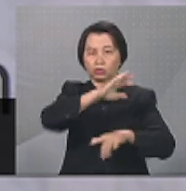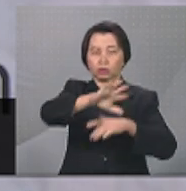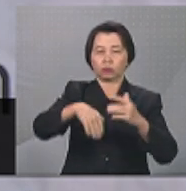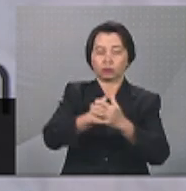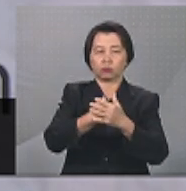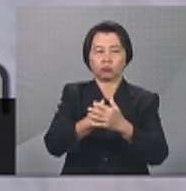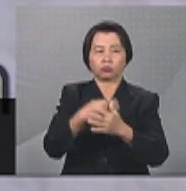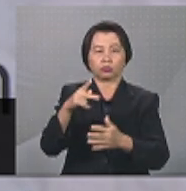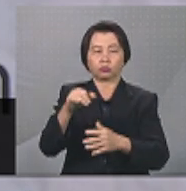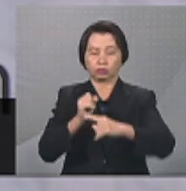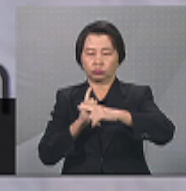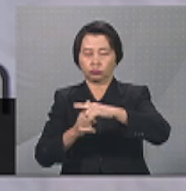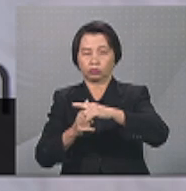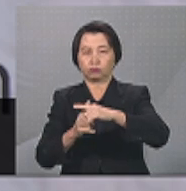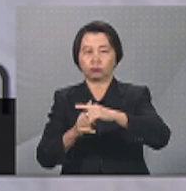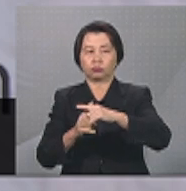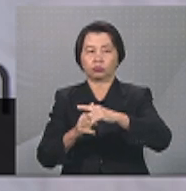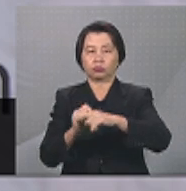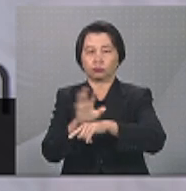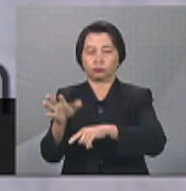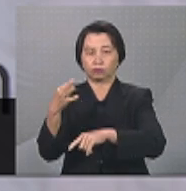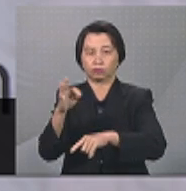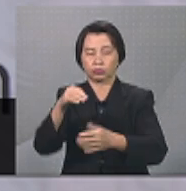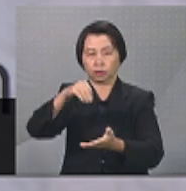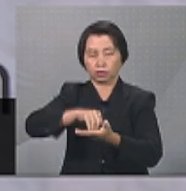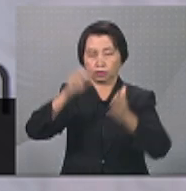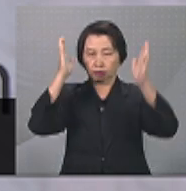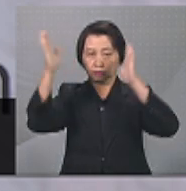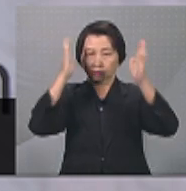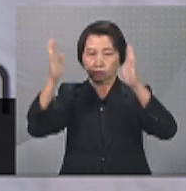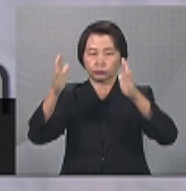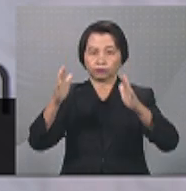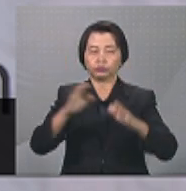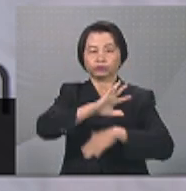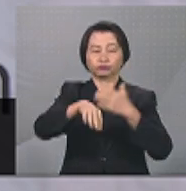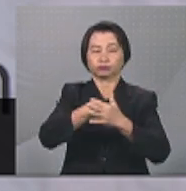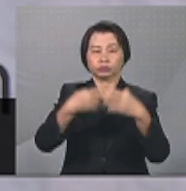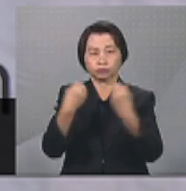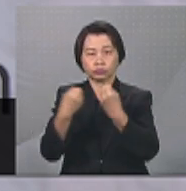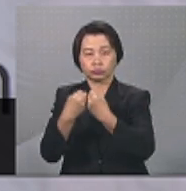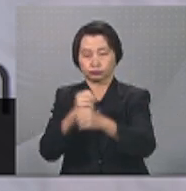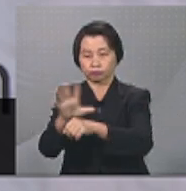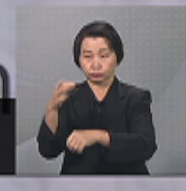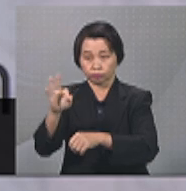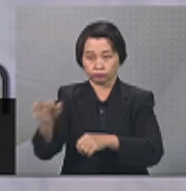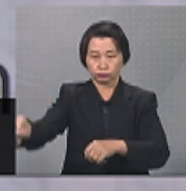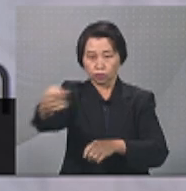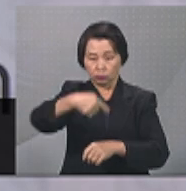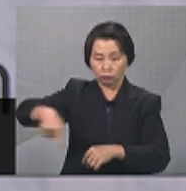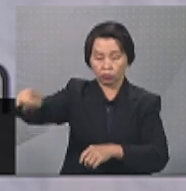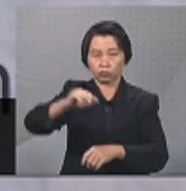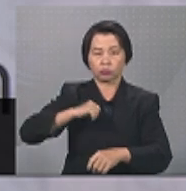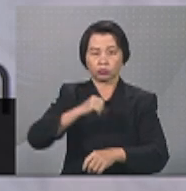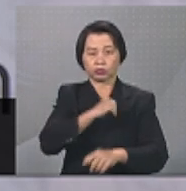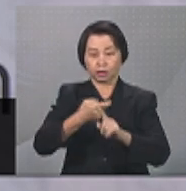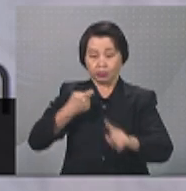kumulatif kes positif COVID-19 di Malaysia. Daripada jumlah keseluruhan kes positif COVID-19 di kalangan anggota